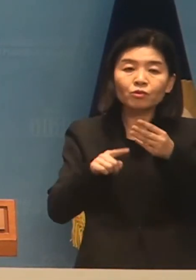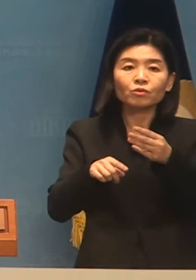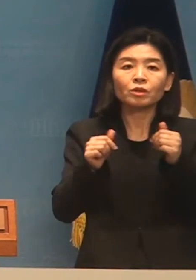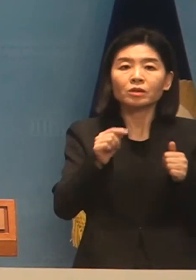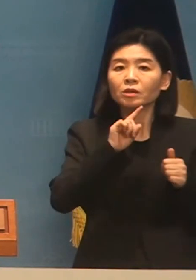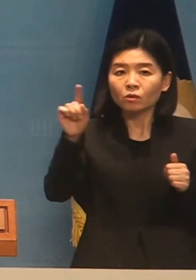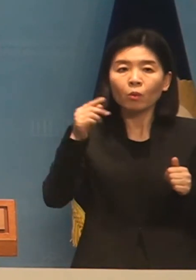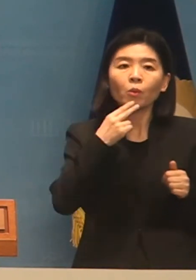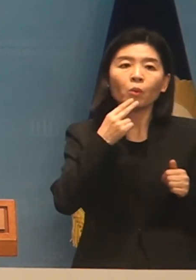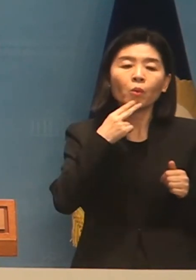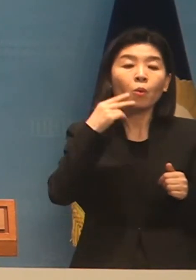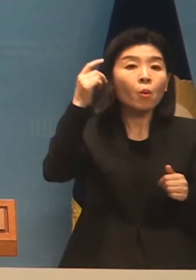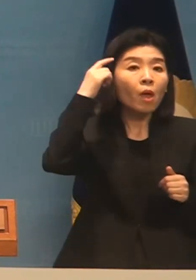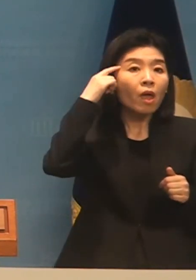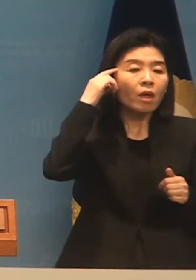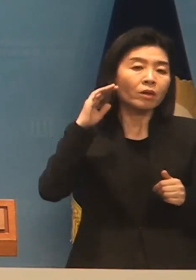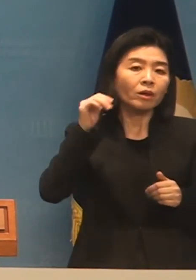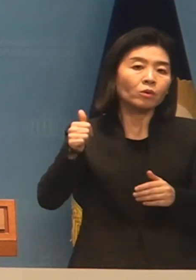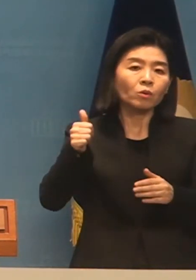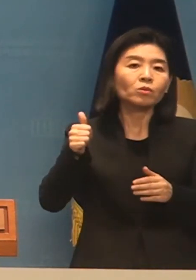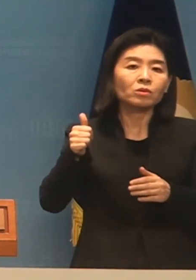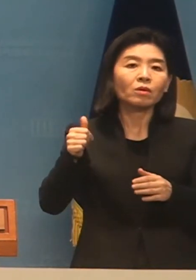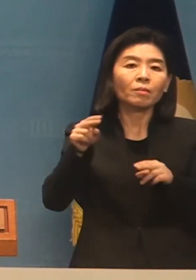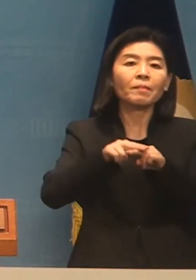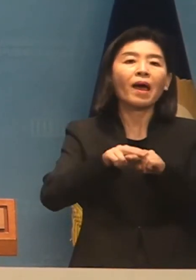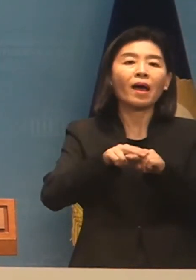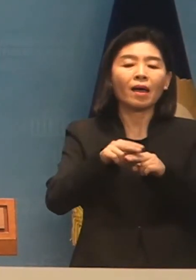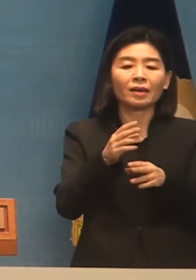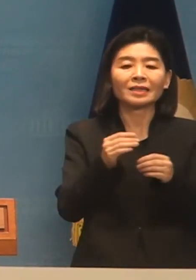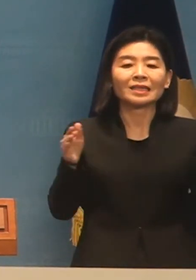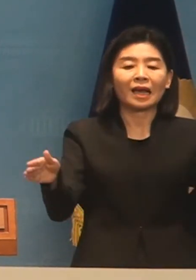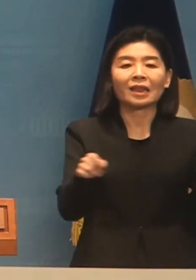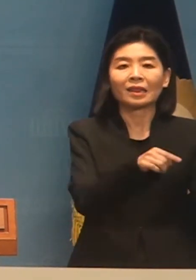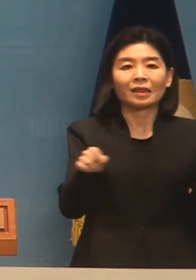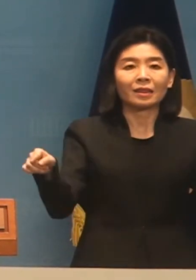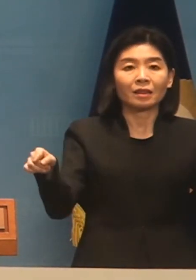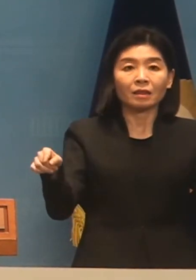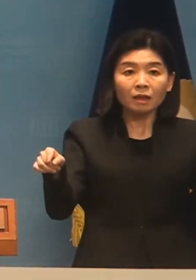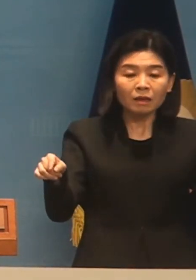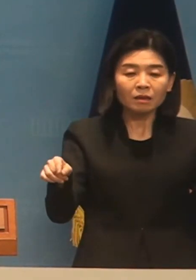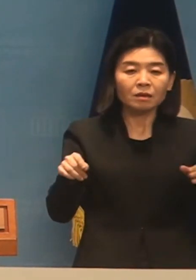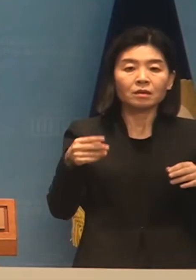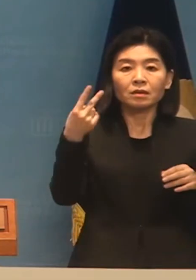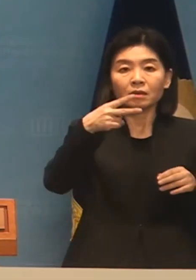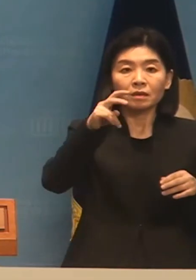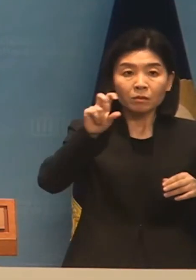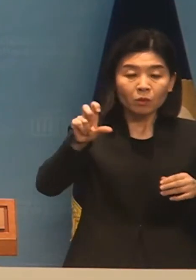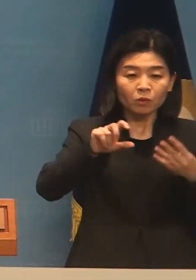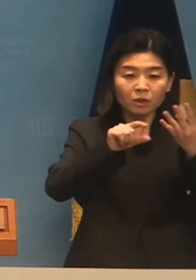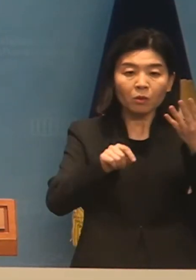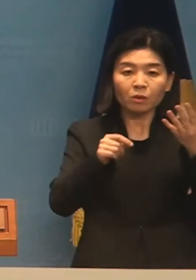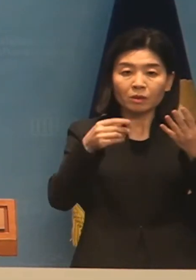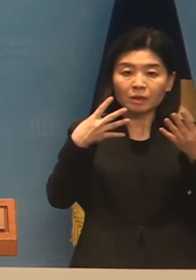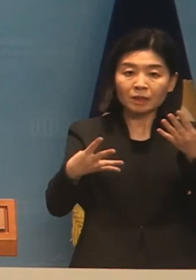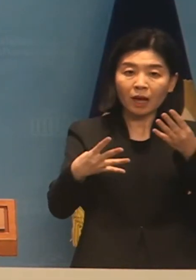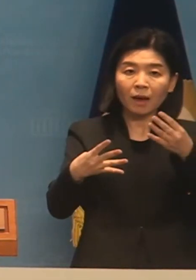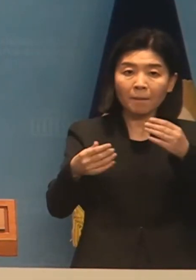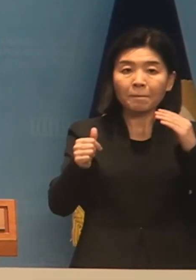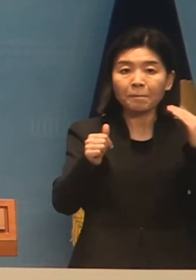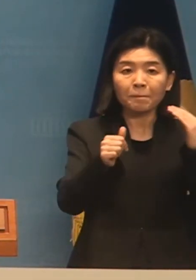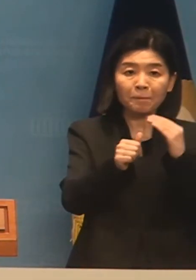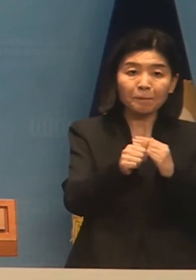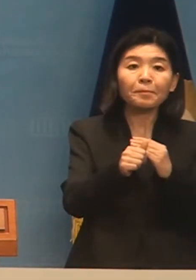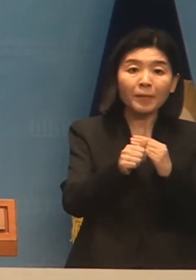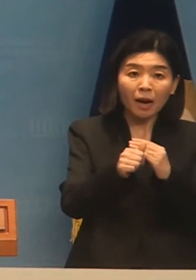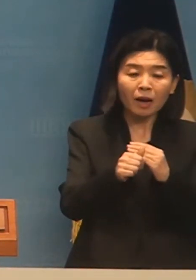왜냐? 대통령 해임 기간이었습니다. 그런데 2025년 4월 4일 파면된 이후에